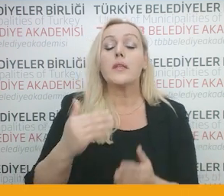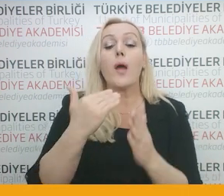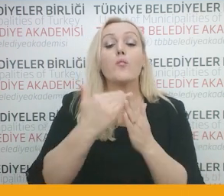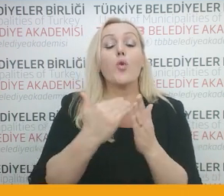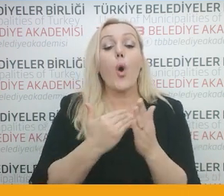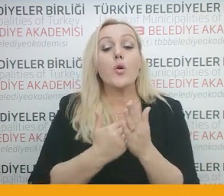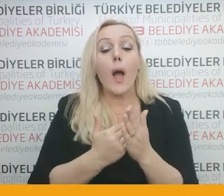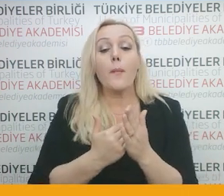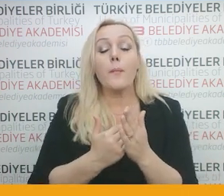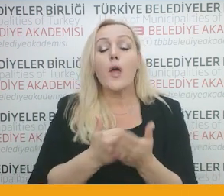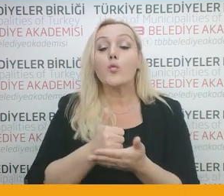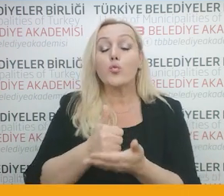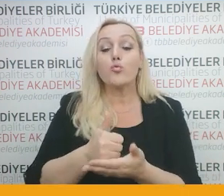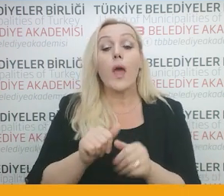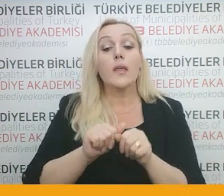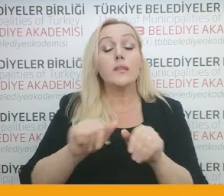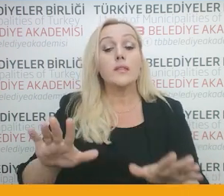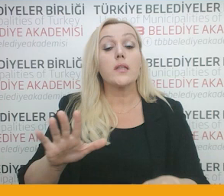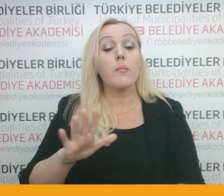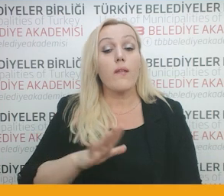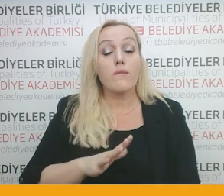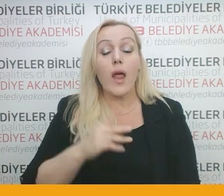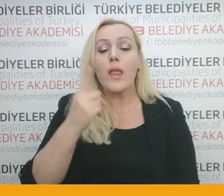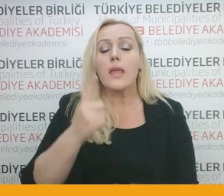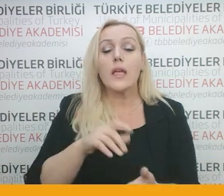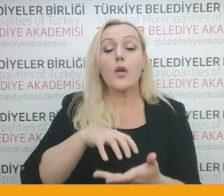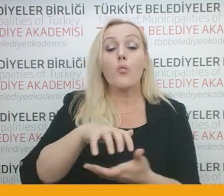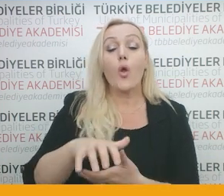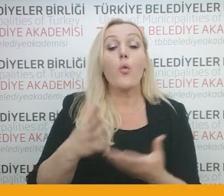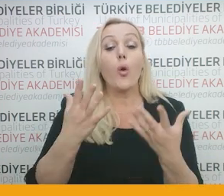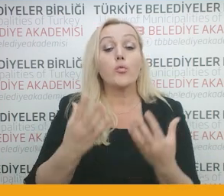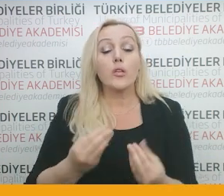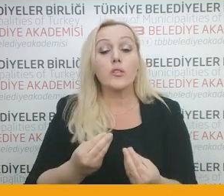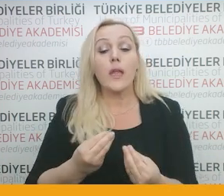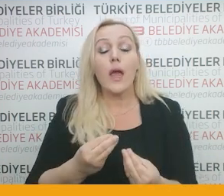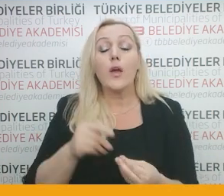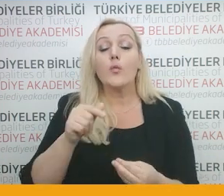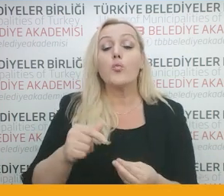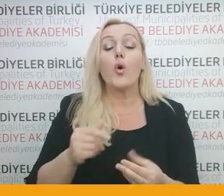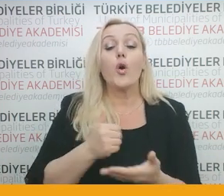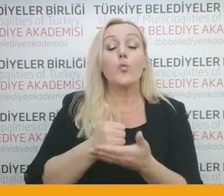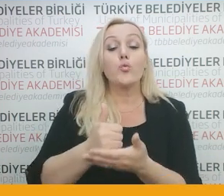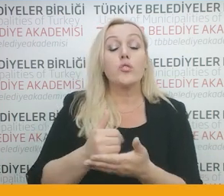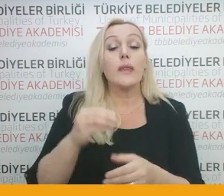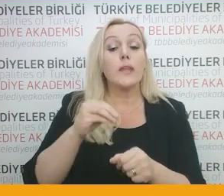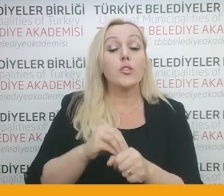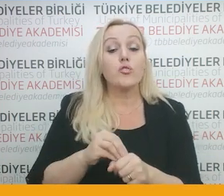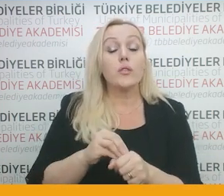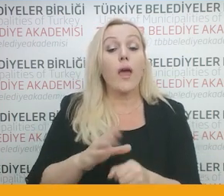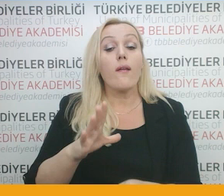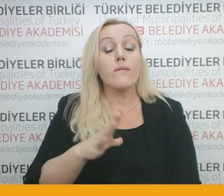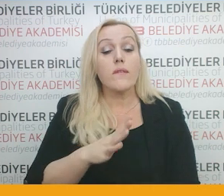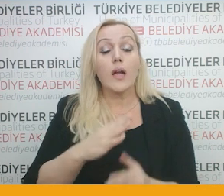bütçe sistemi var arkadaşlar. Tertip yapısının ilk bölümünü oluşturacak şekilde analitik bütçe sistemine dahil edilmiş bir